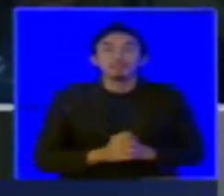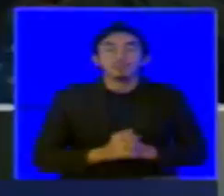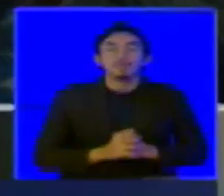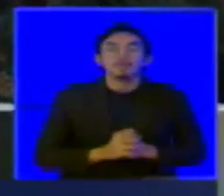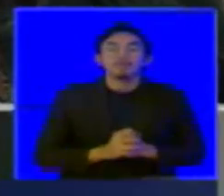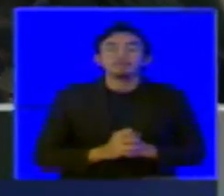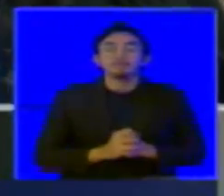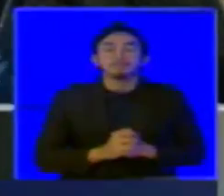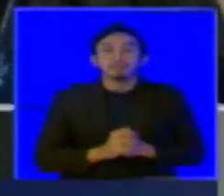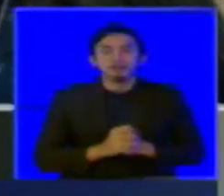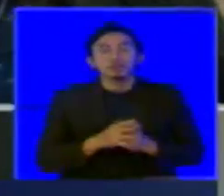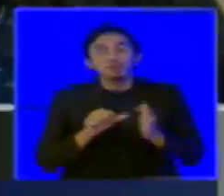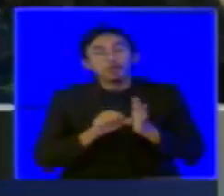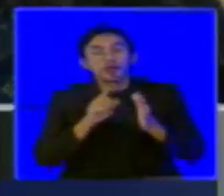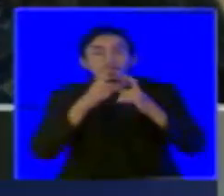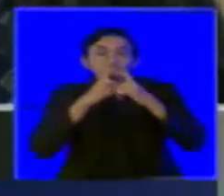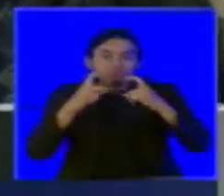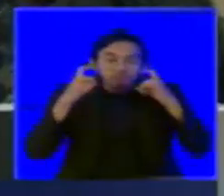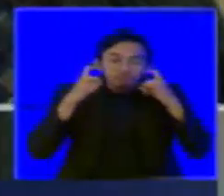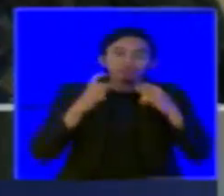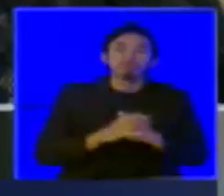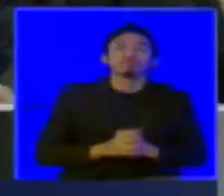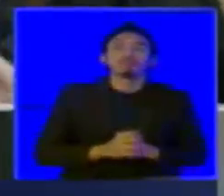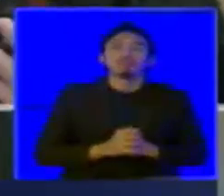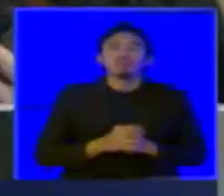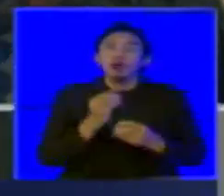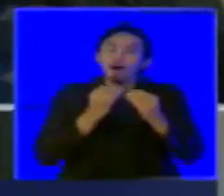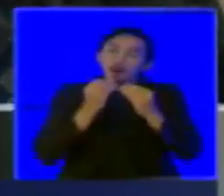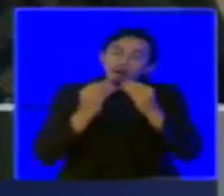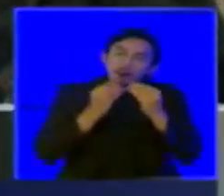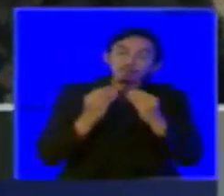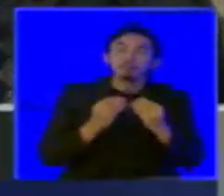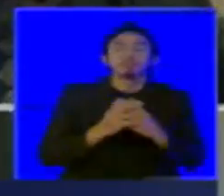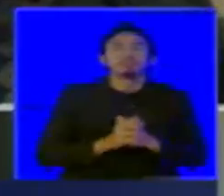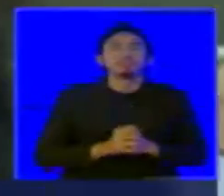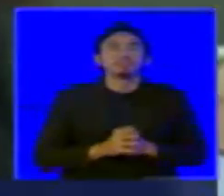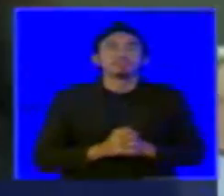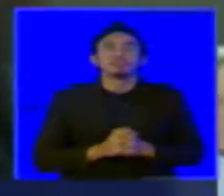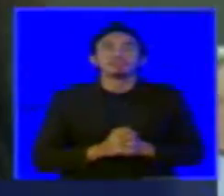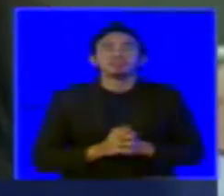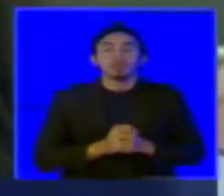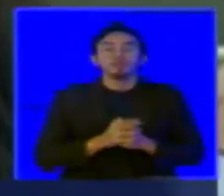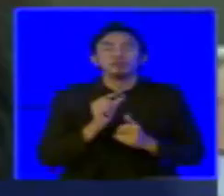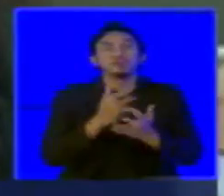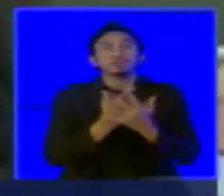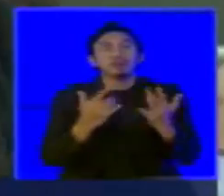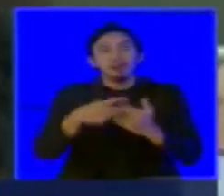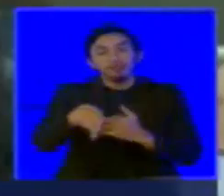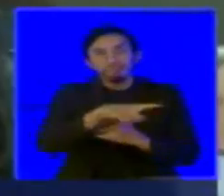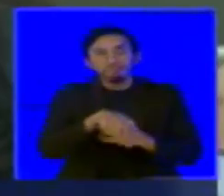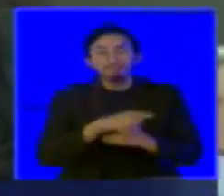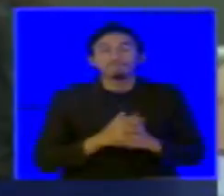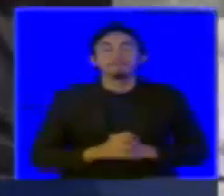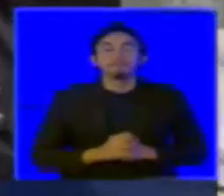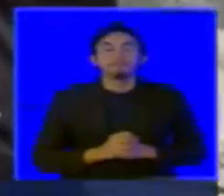berupa APD, dan juga sembako makanan yang siap saji untuk masyarakat sekitar yang terdampak wabah